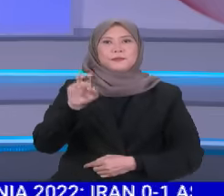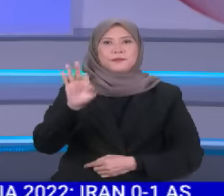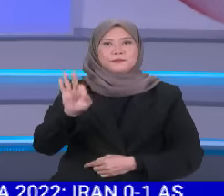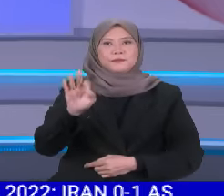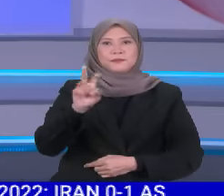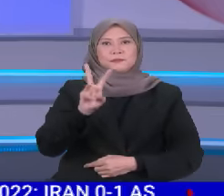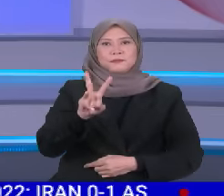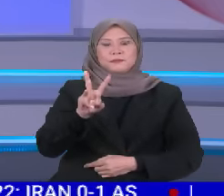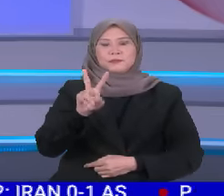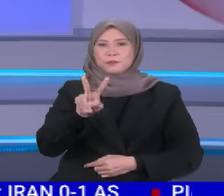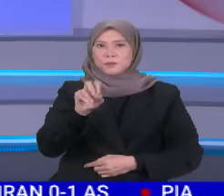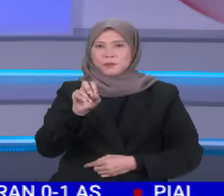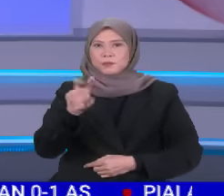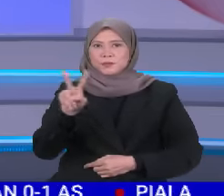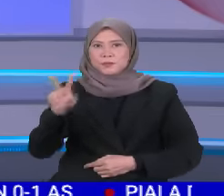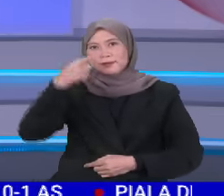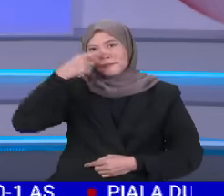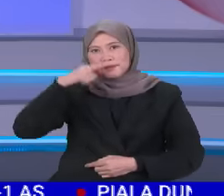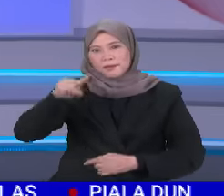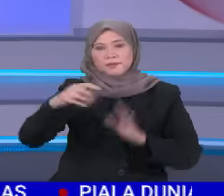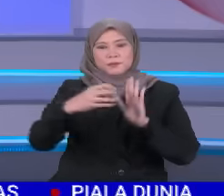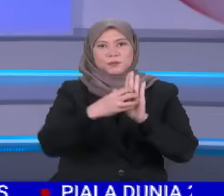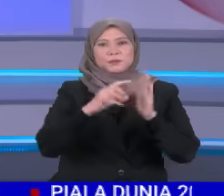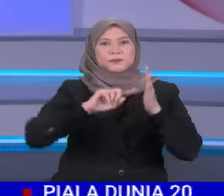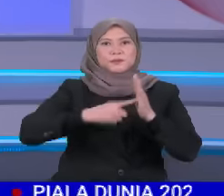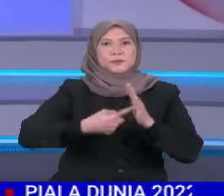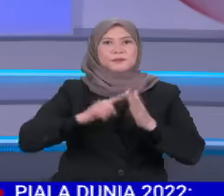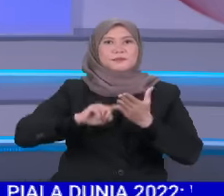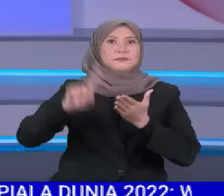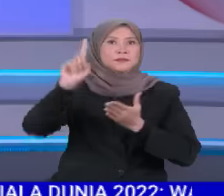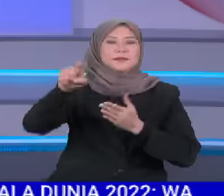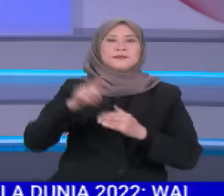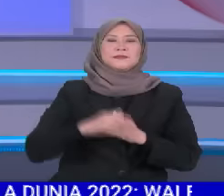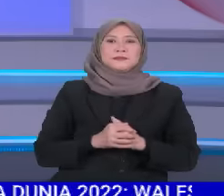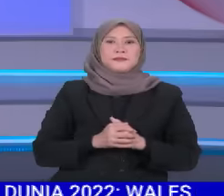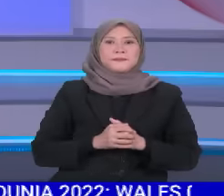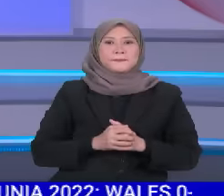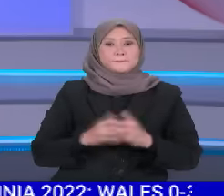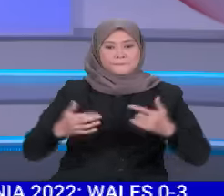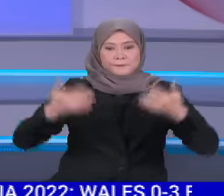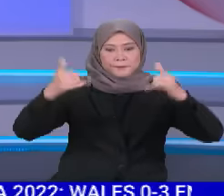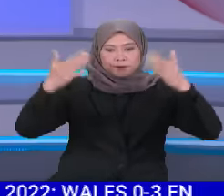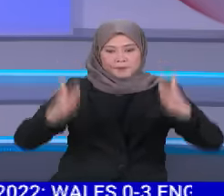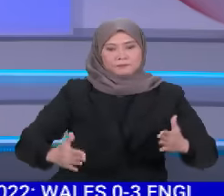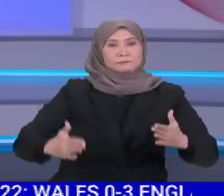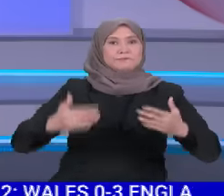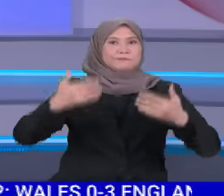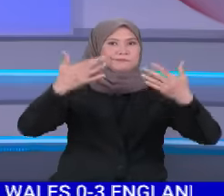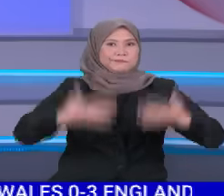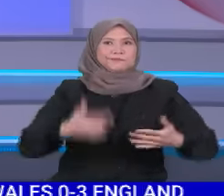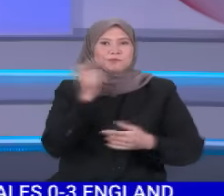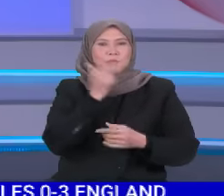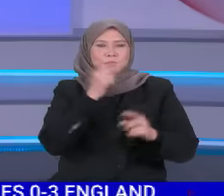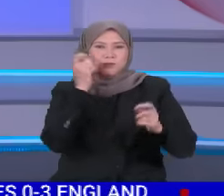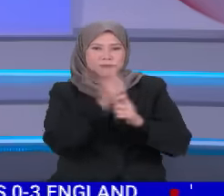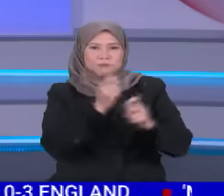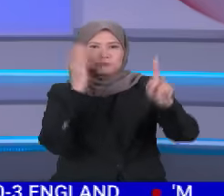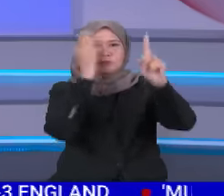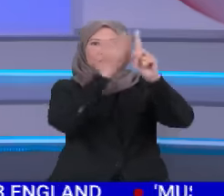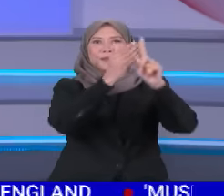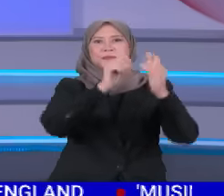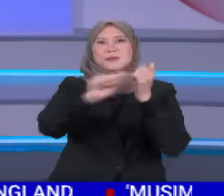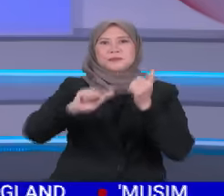di Thailand Bangkok bermula pada minggu depan bagaimanapun pasangan rangking keempat meletakkan sembarang sasaran mereka dalam